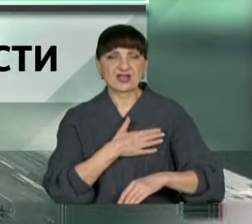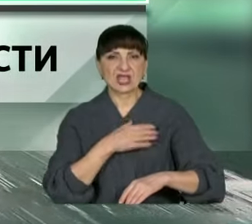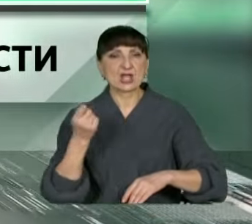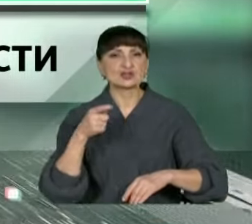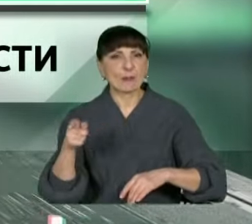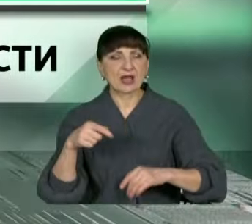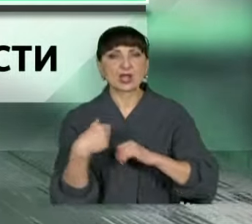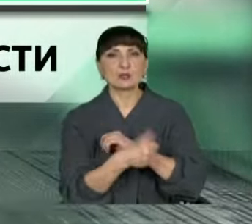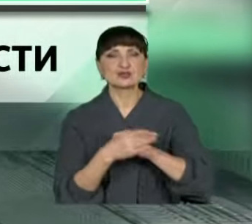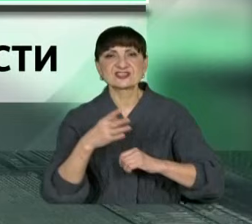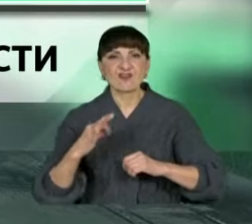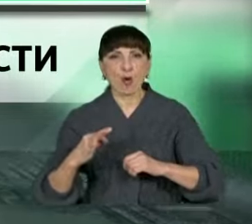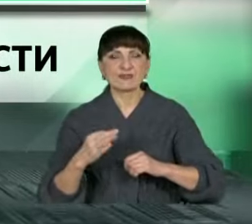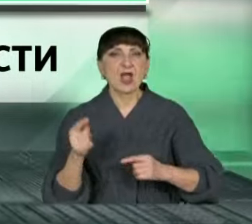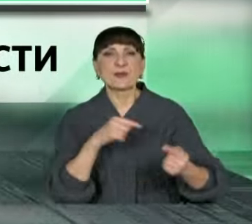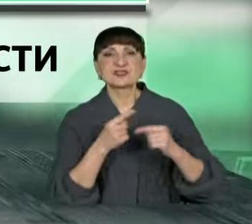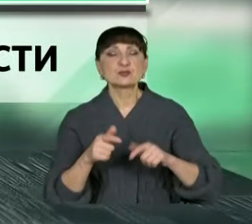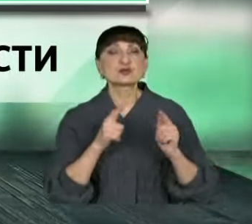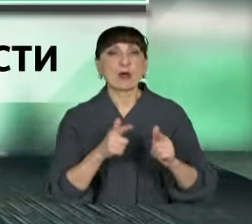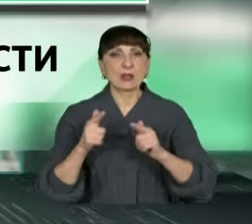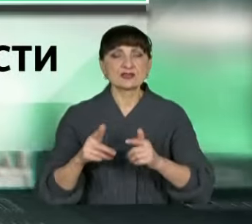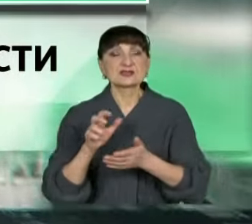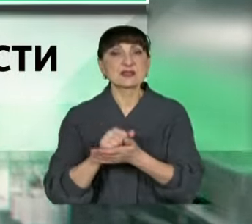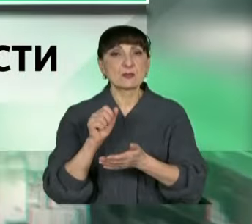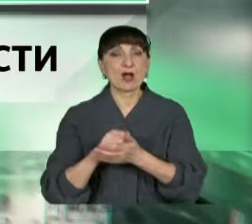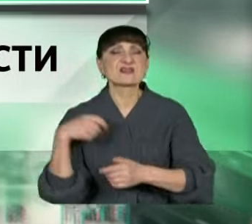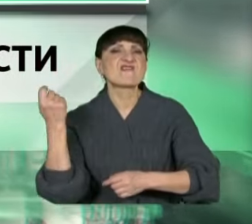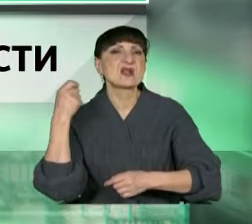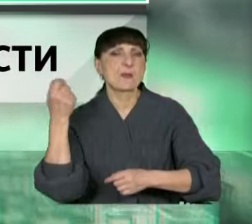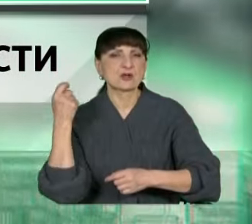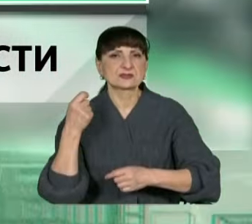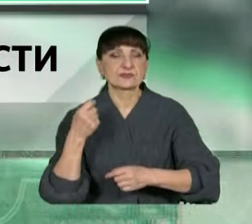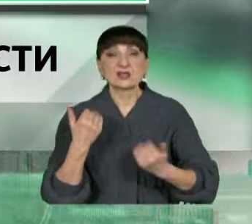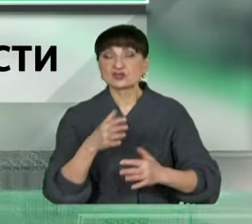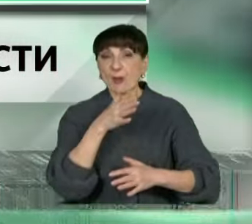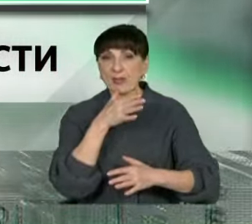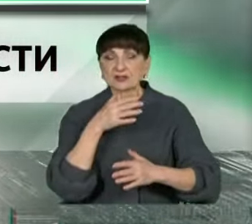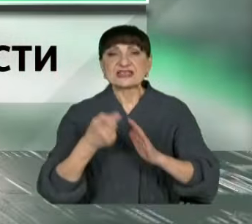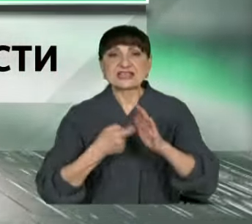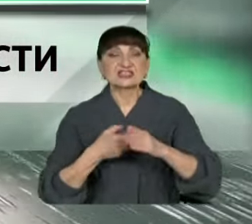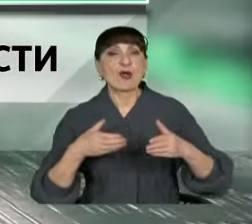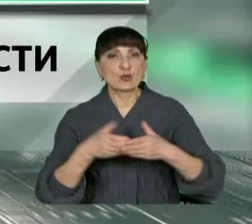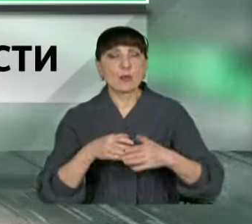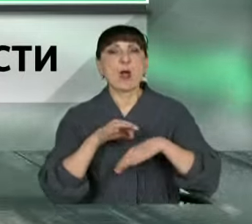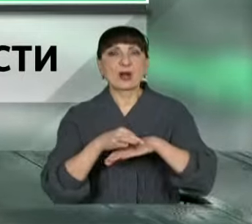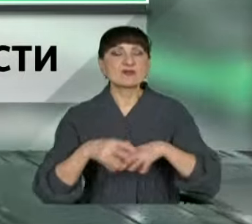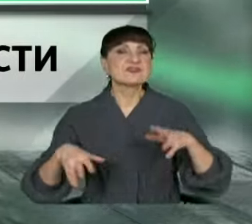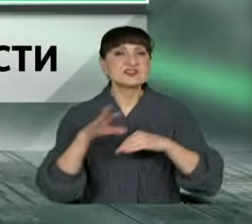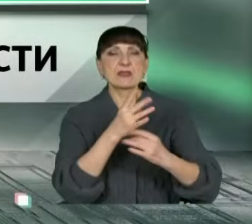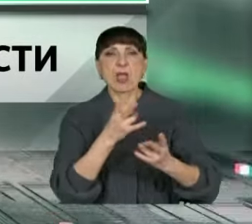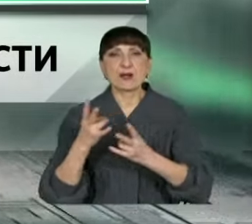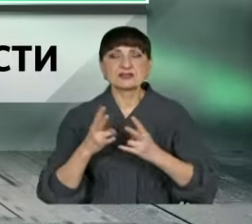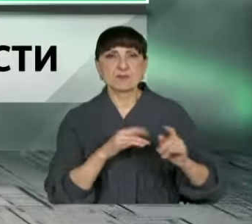чабаном имущества, который по взаимному согласию занимался выпасом скота. В настоящий момент следственная группа проводит все